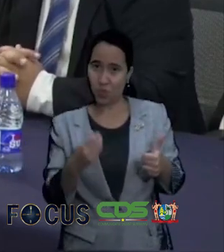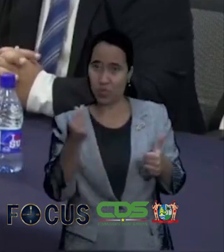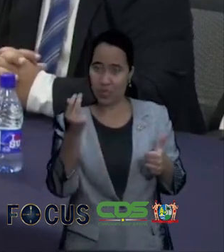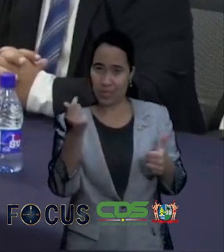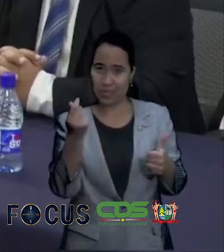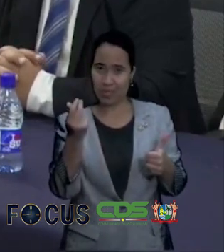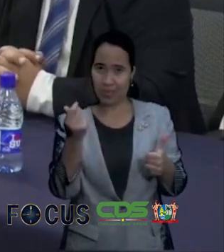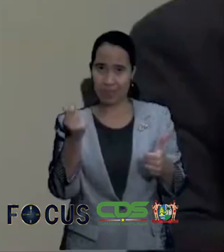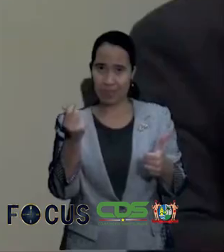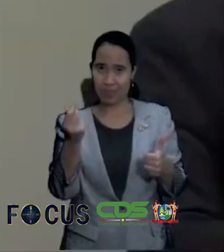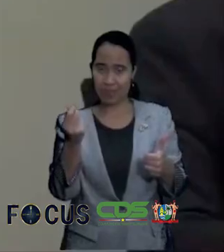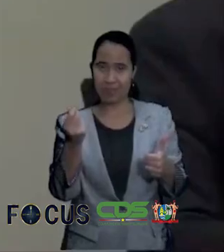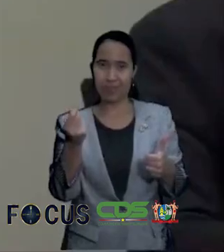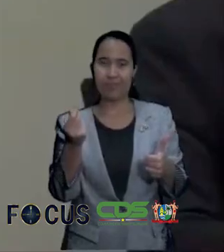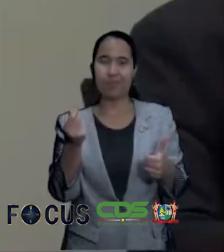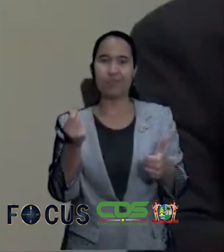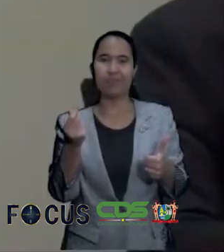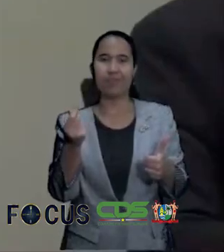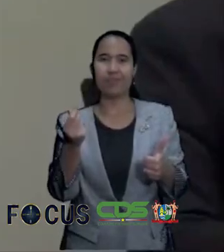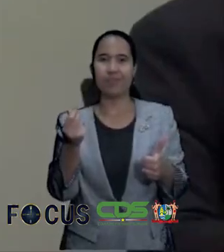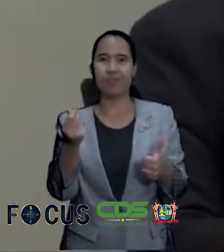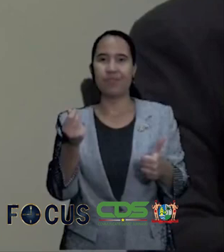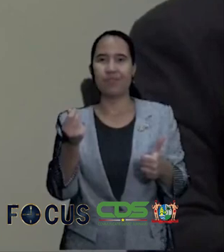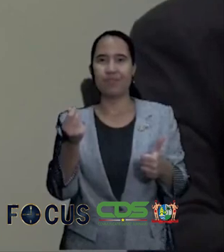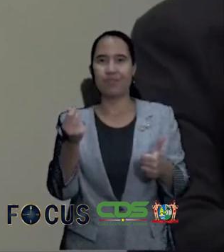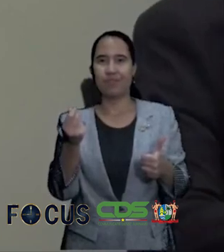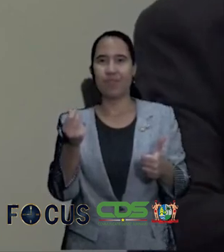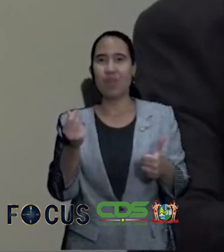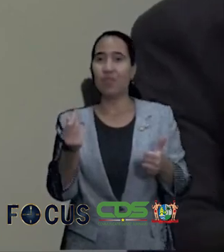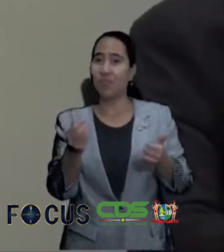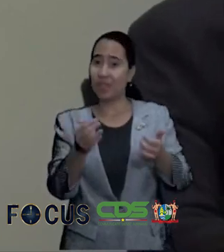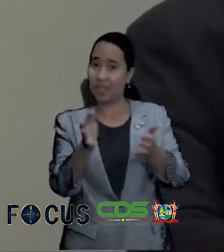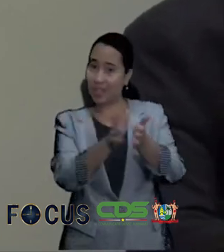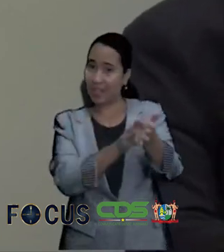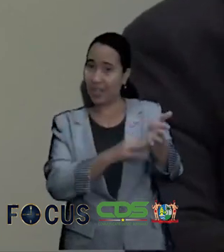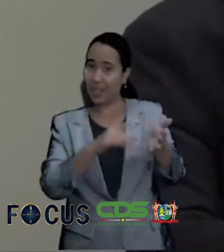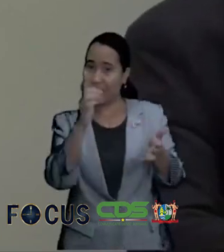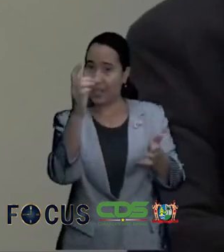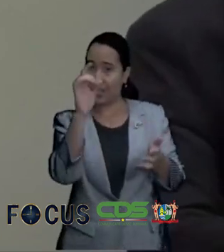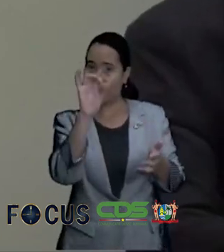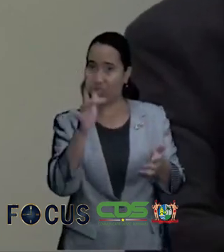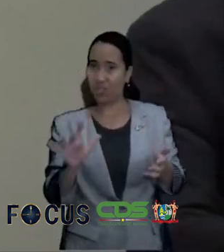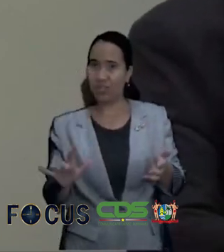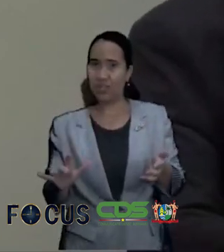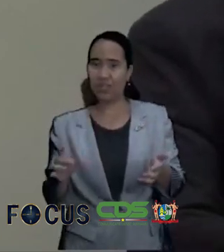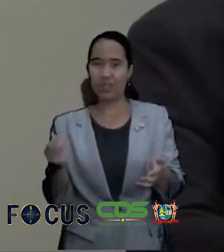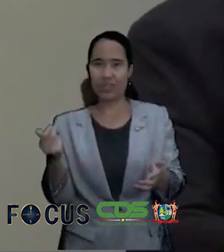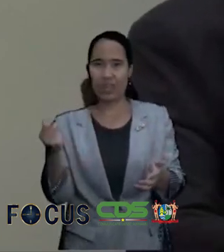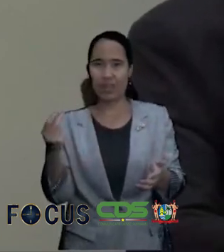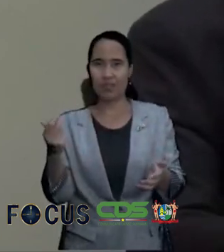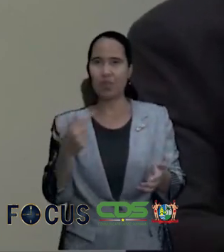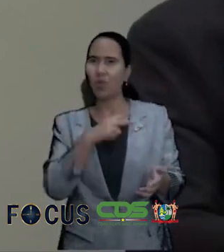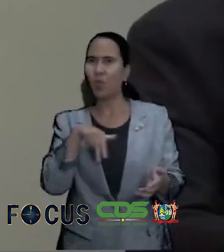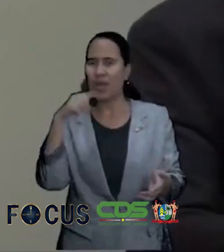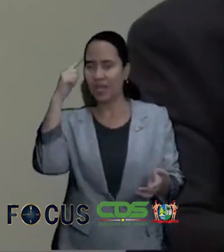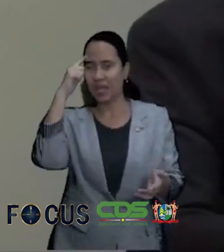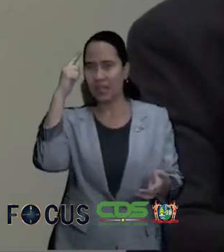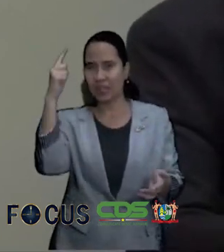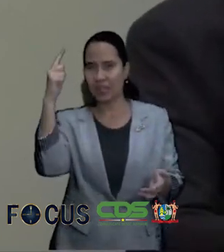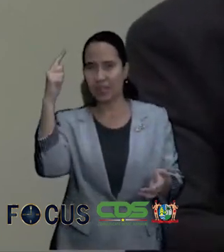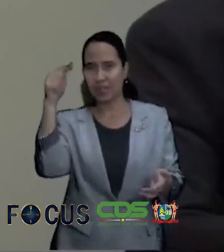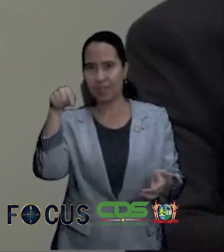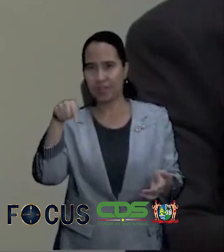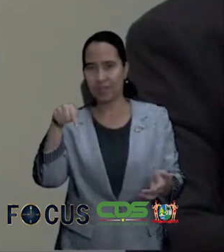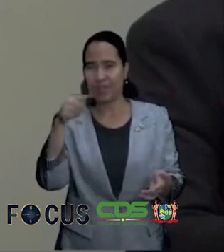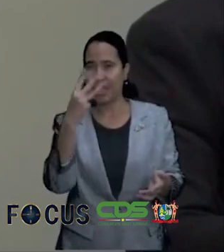tarievenmethodologie in het kader van de energietarieven, dat het uitgangspunt was dat we